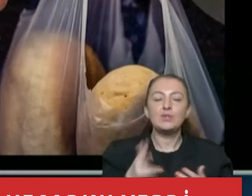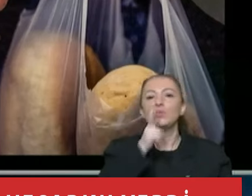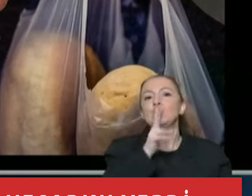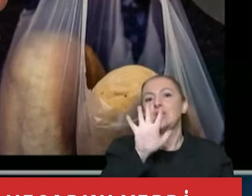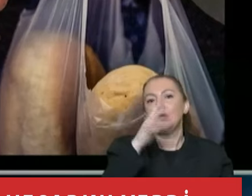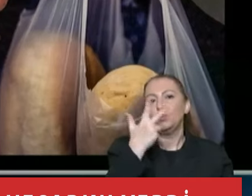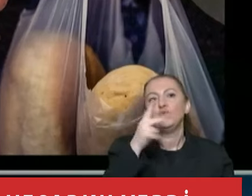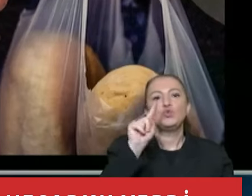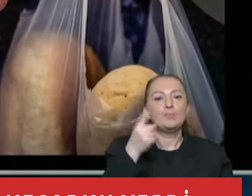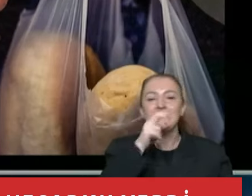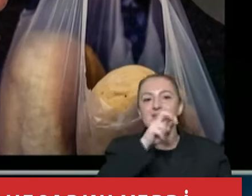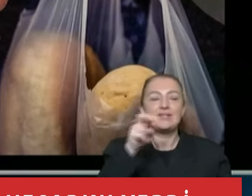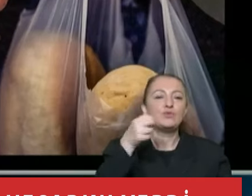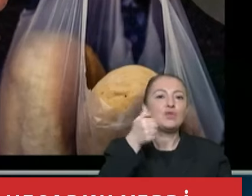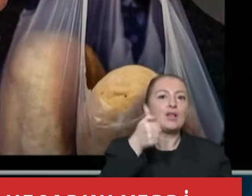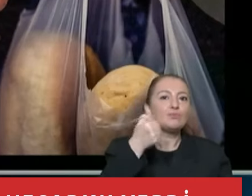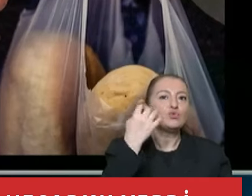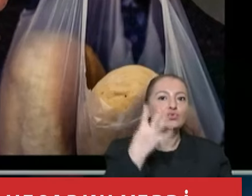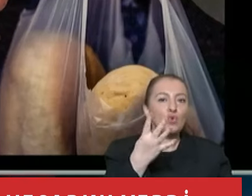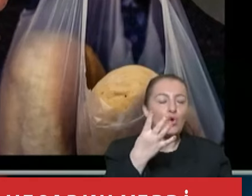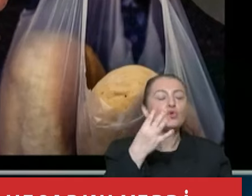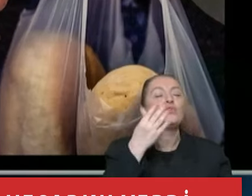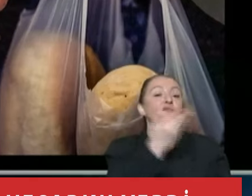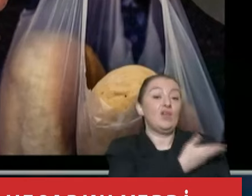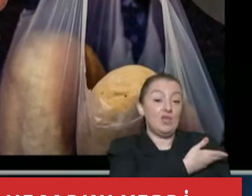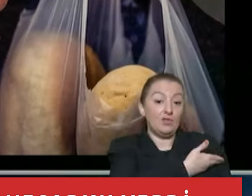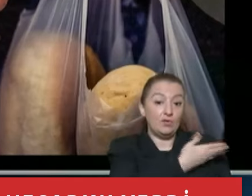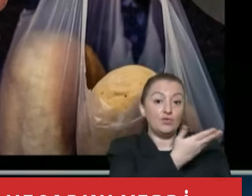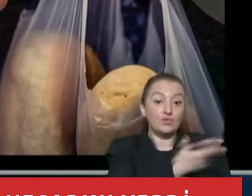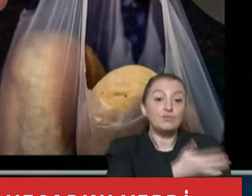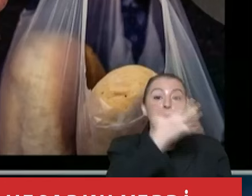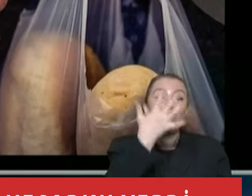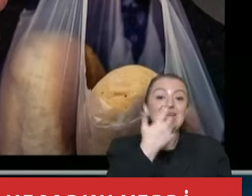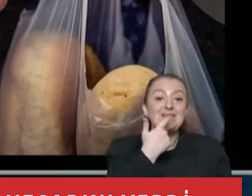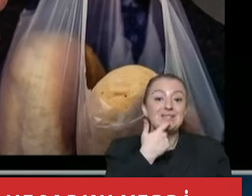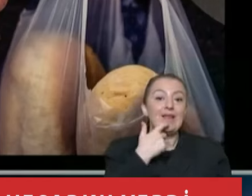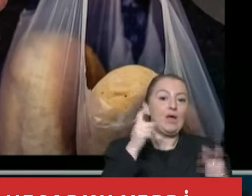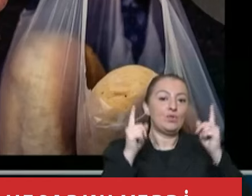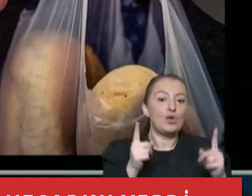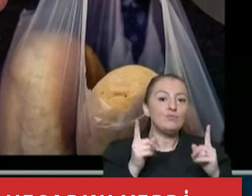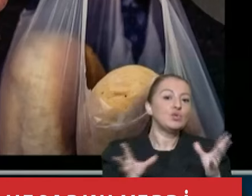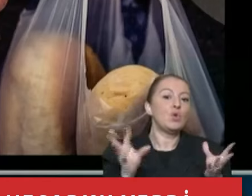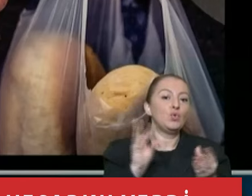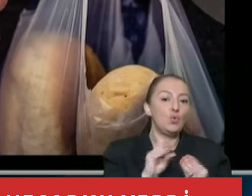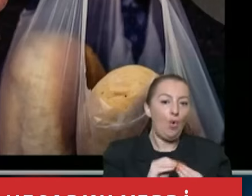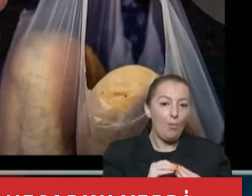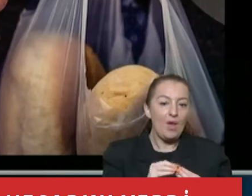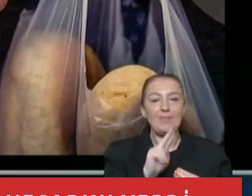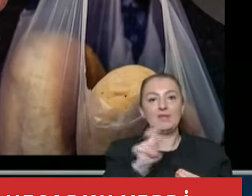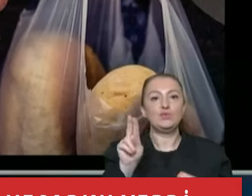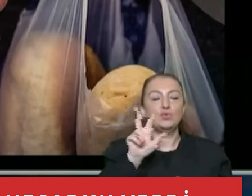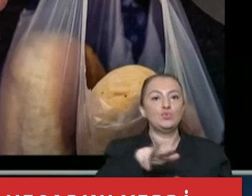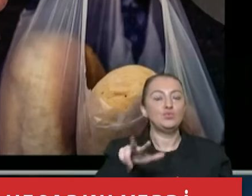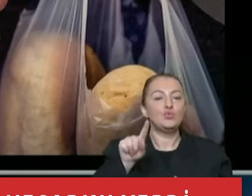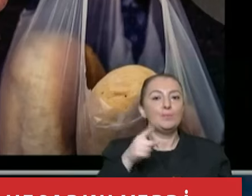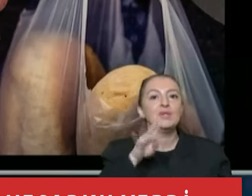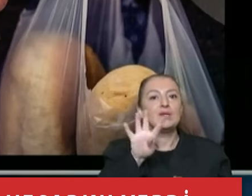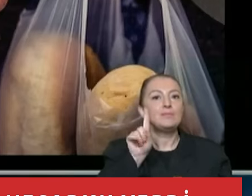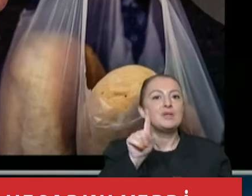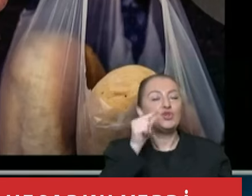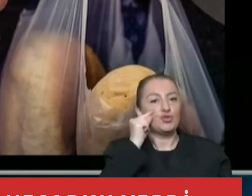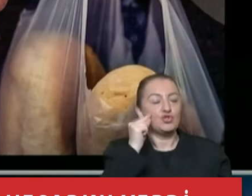353. 1864 yurttaşı 5 yıllık dönemimizde toplamda 733 b41